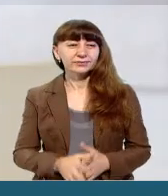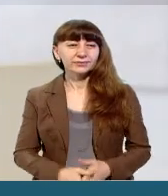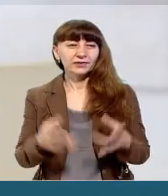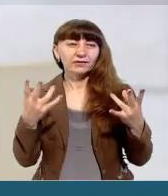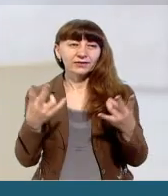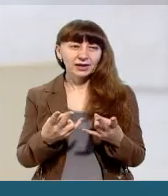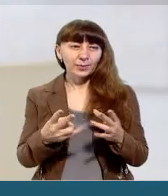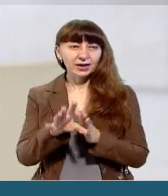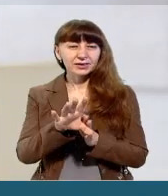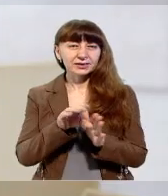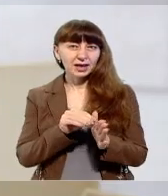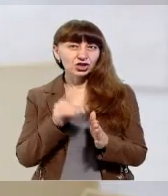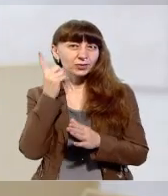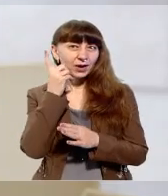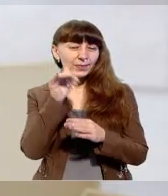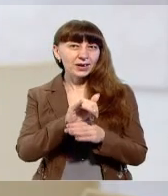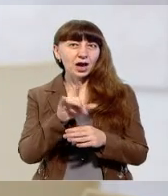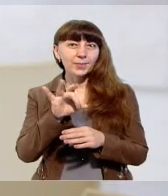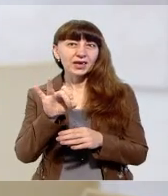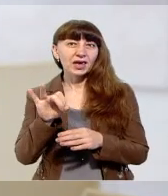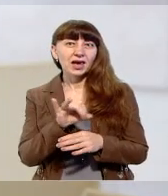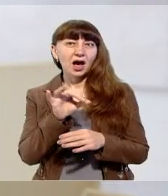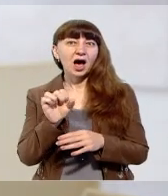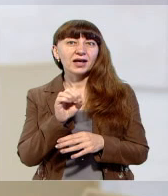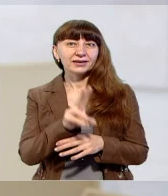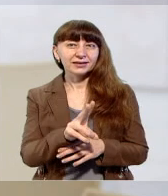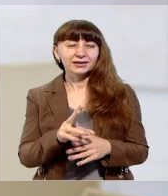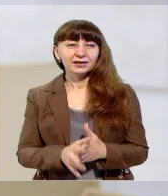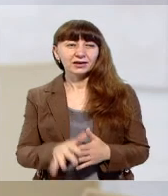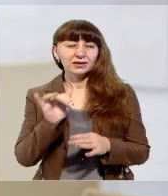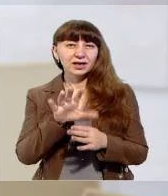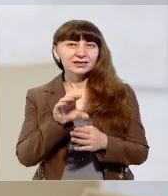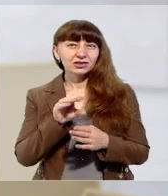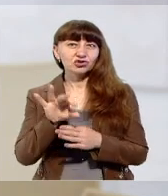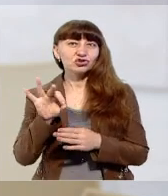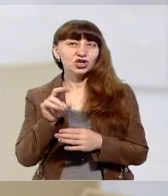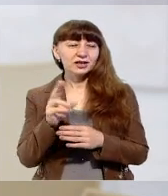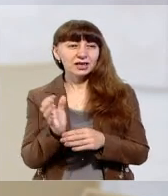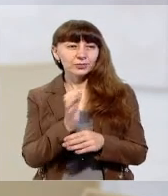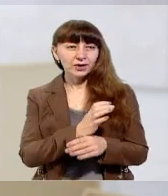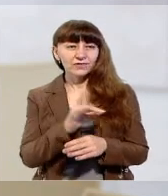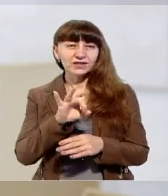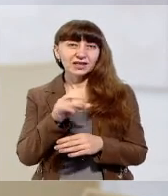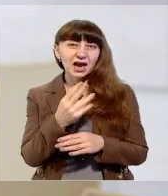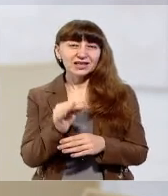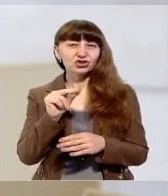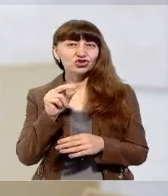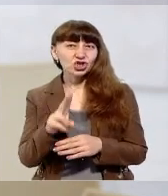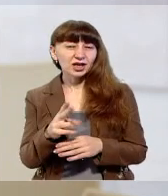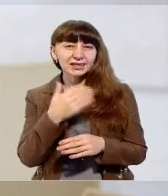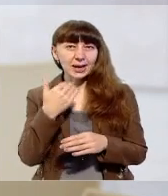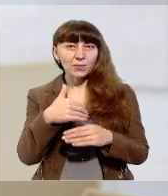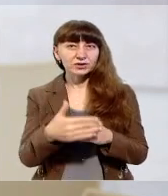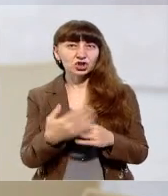вам необходимо скачать мобильное приложение aman отсканировать чек И отправить А главное условие Это должен быть фискальный чек не позднее